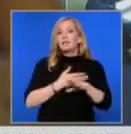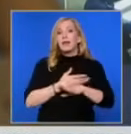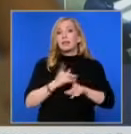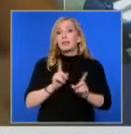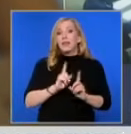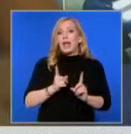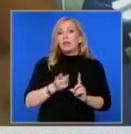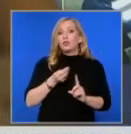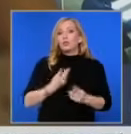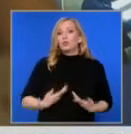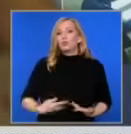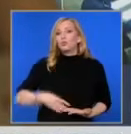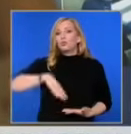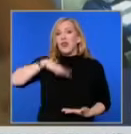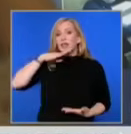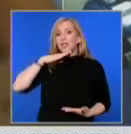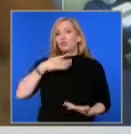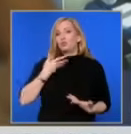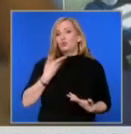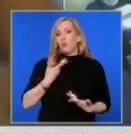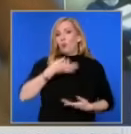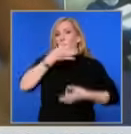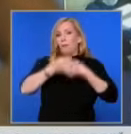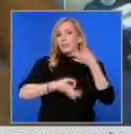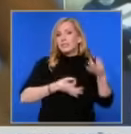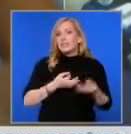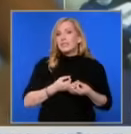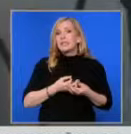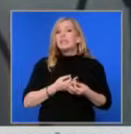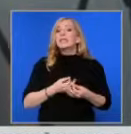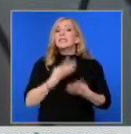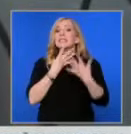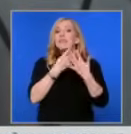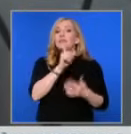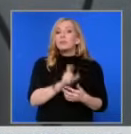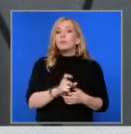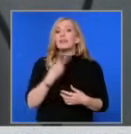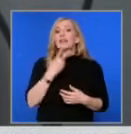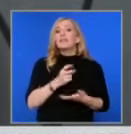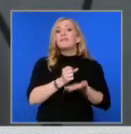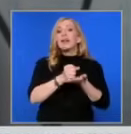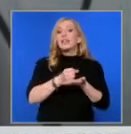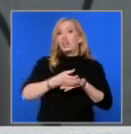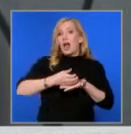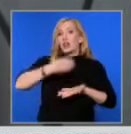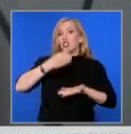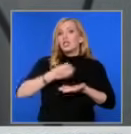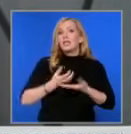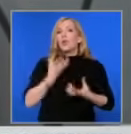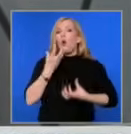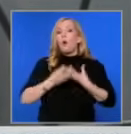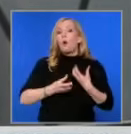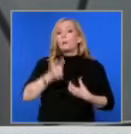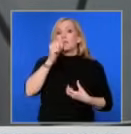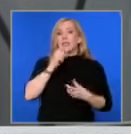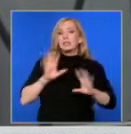крайно недостатъчно, каза в ръчта си той и поясни. Затворниците получават по две чаши вряла вода и парче хляб. И реално